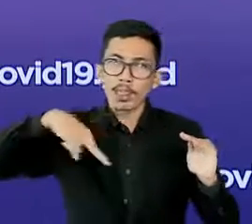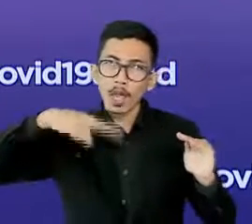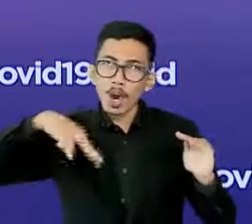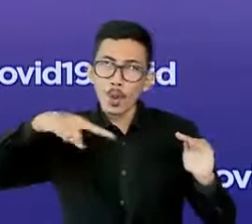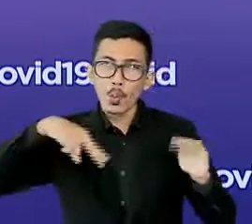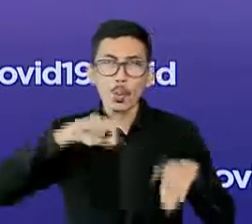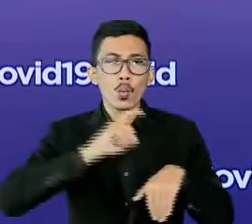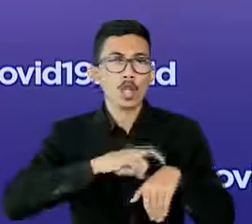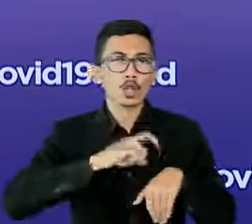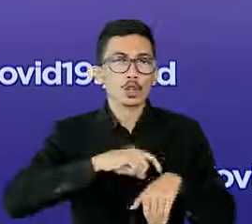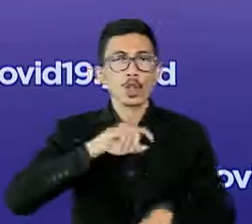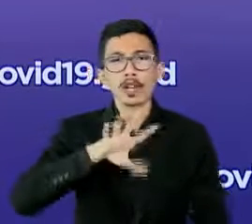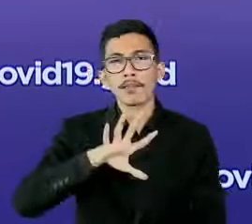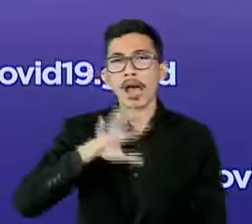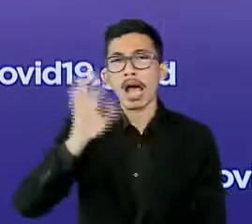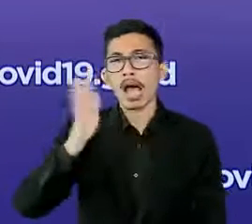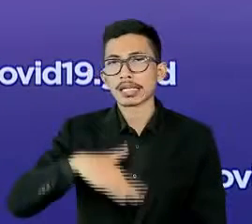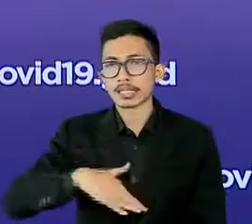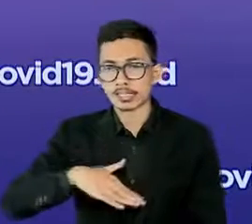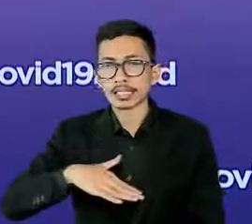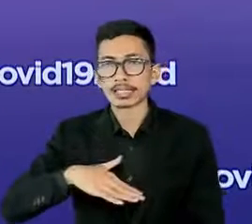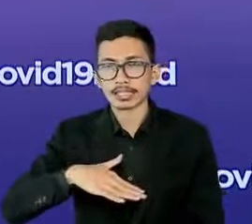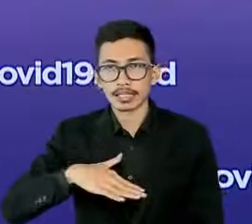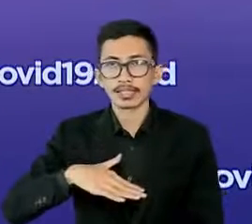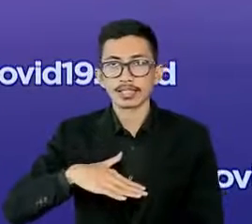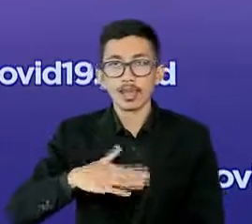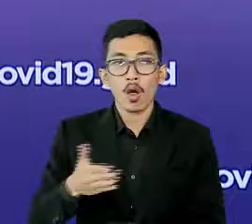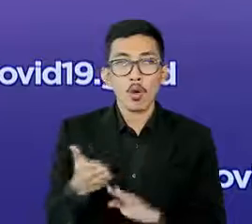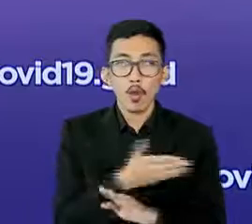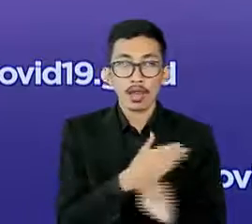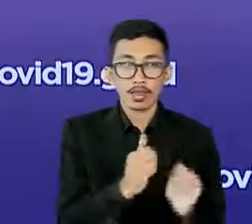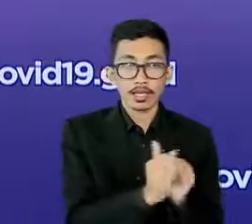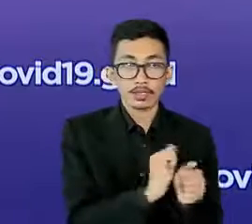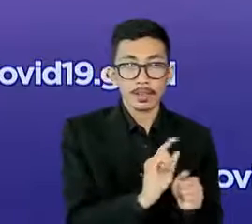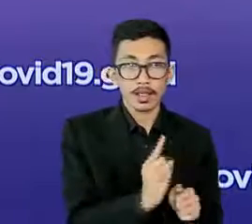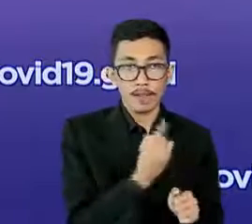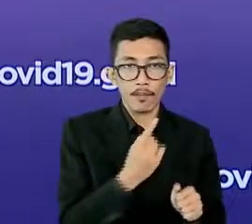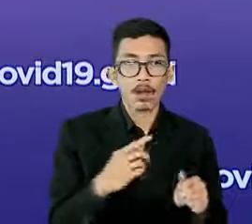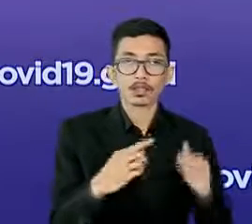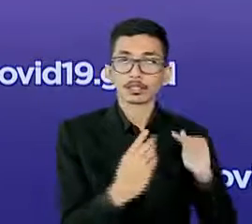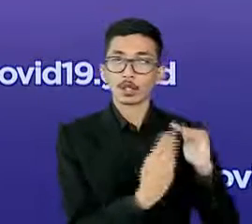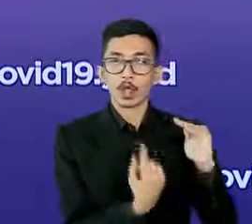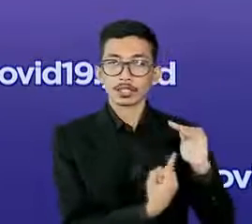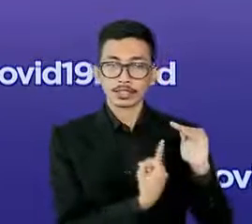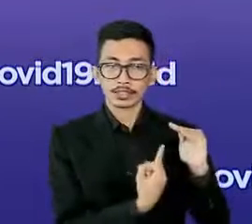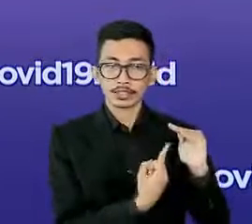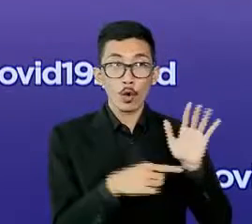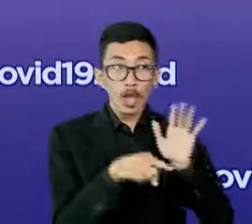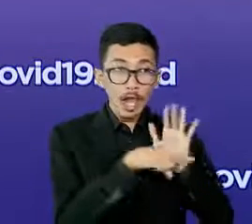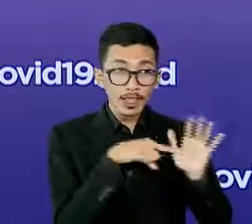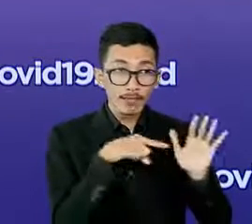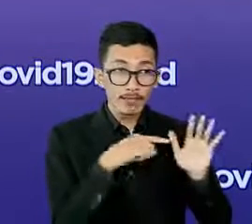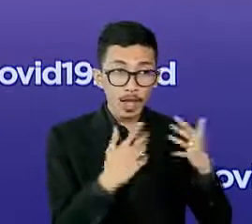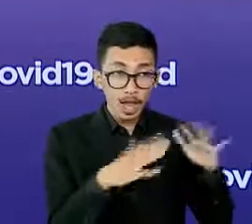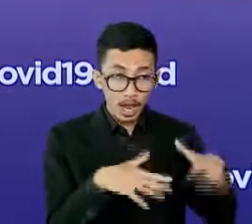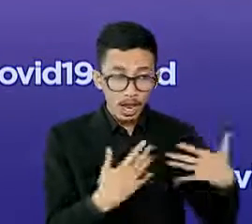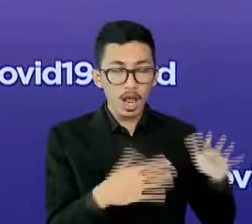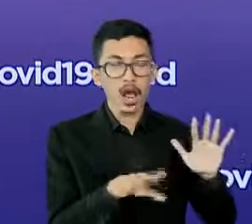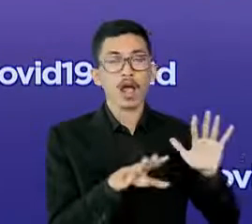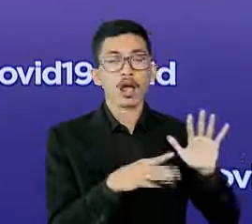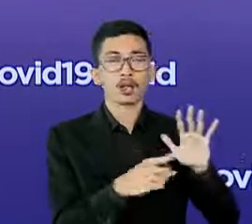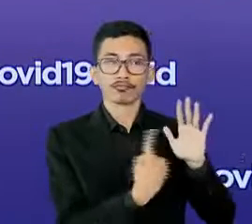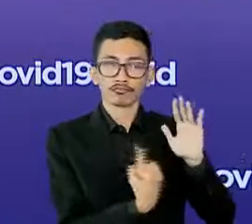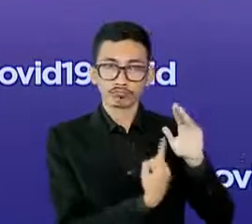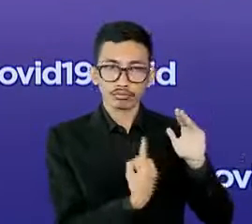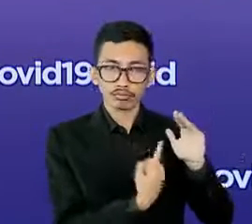lima hari setelah pemeriksaan yang pertama dan nanti pemeriksaan yang kelima atau exit esnya baru